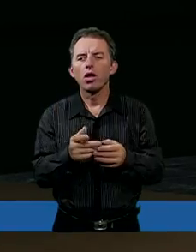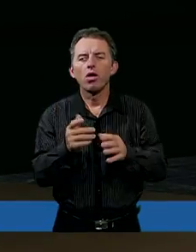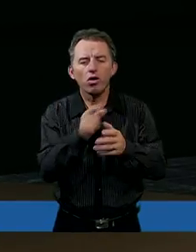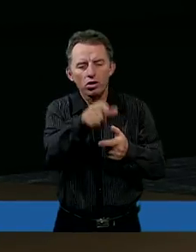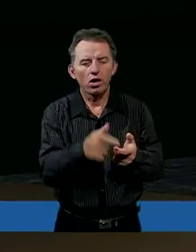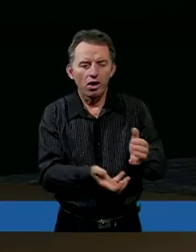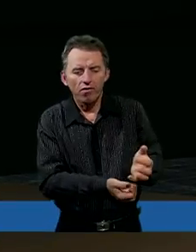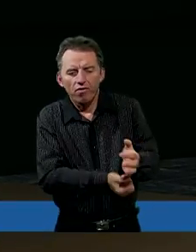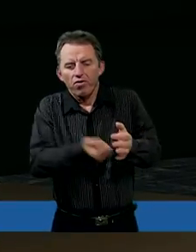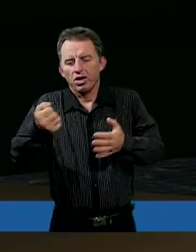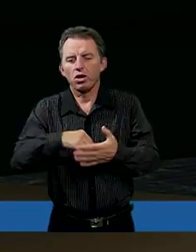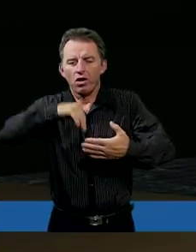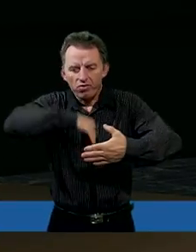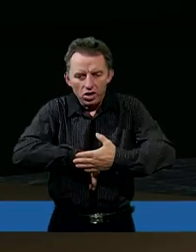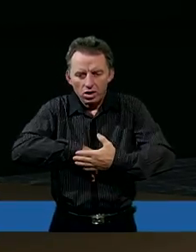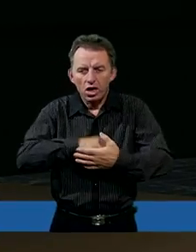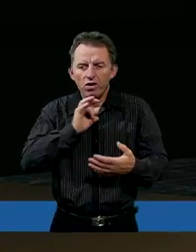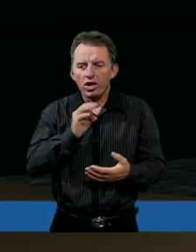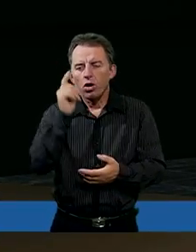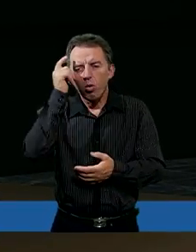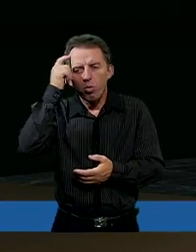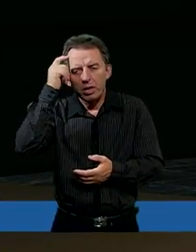swojego wnętrza, ze swojego umysłu